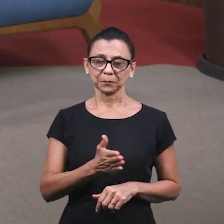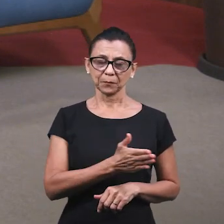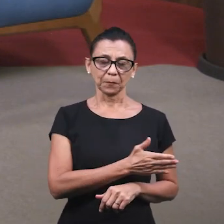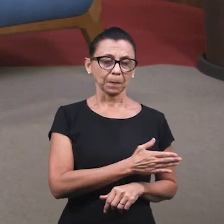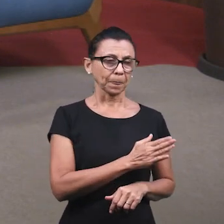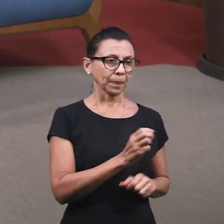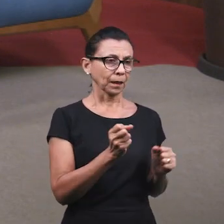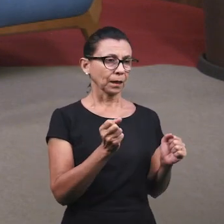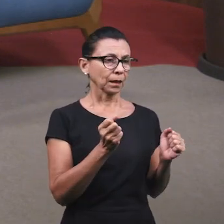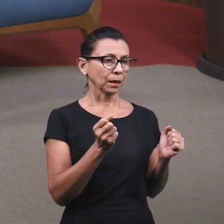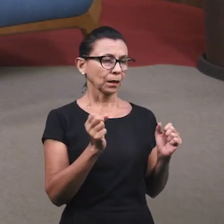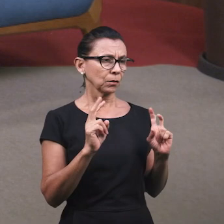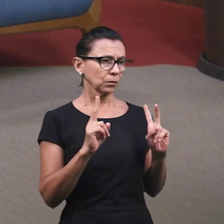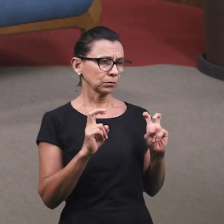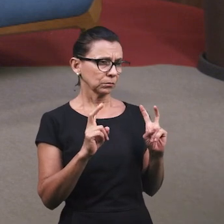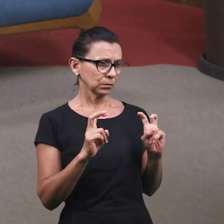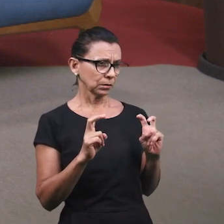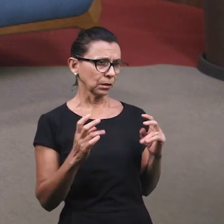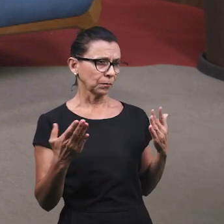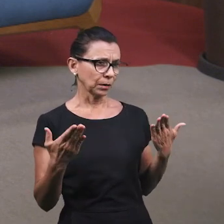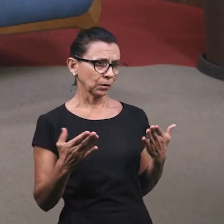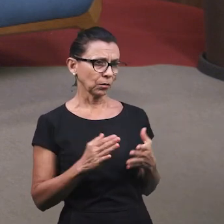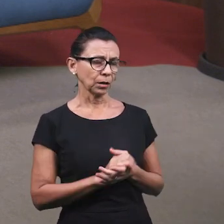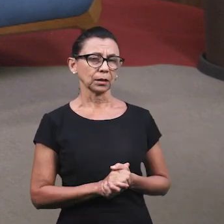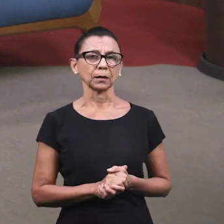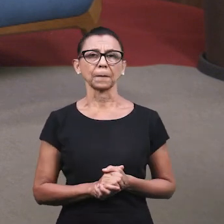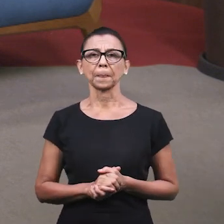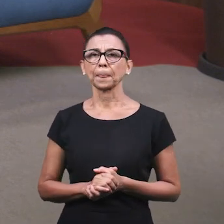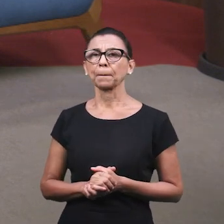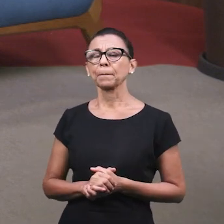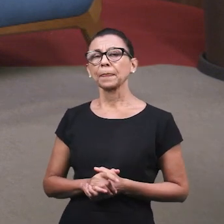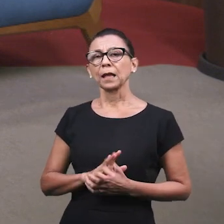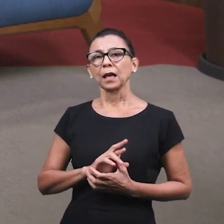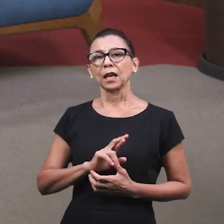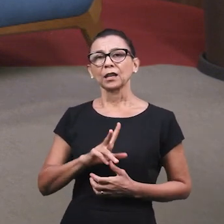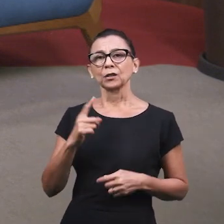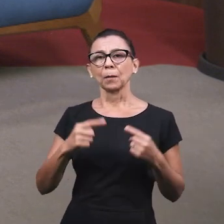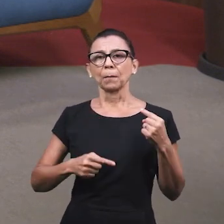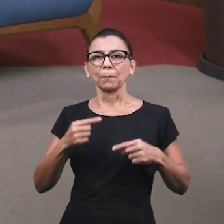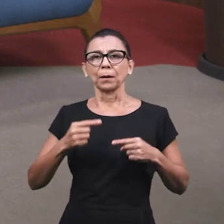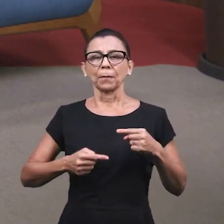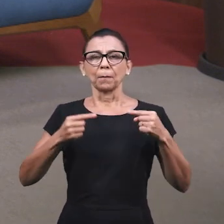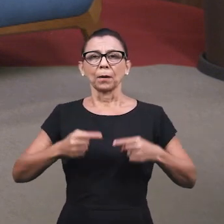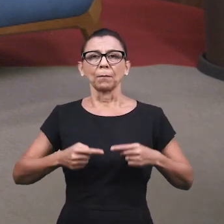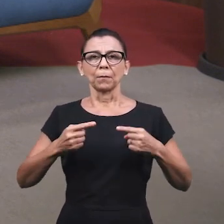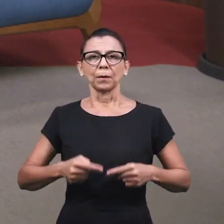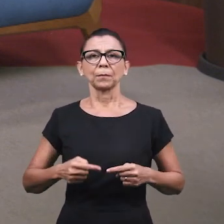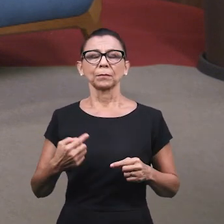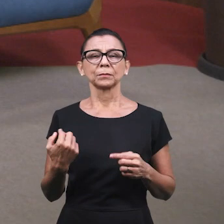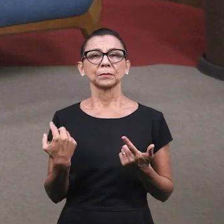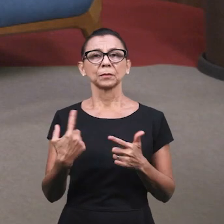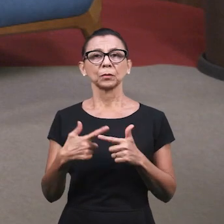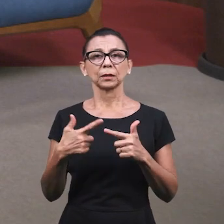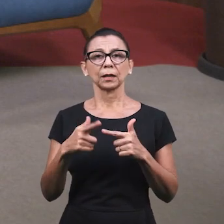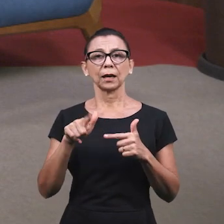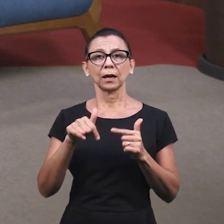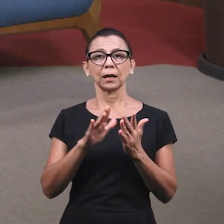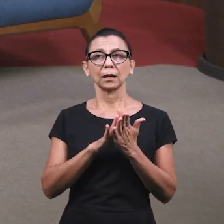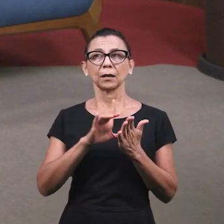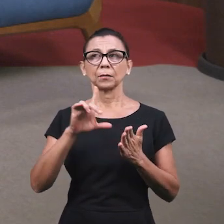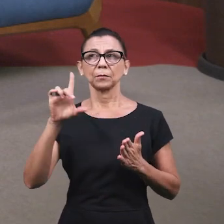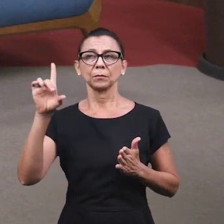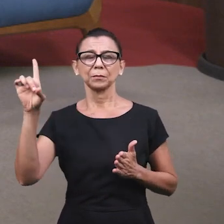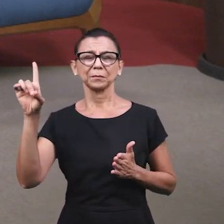Dieu. Je vais apporter ici une thématique ici qui n'est pas polémique parce qu'il est